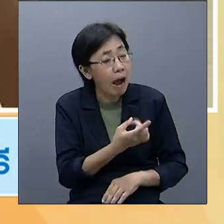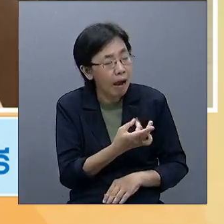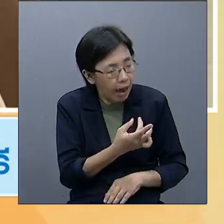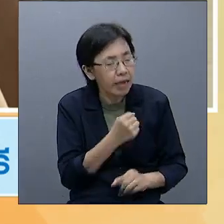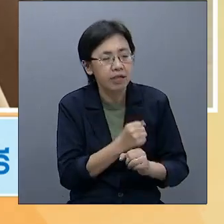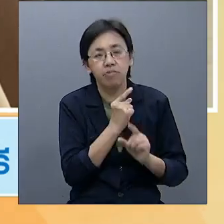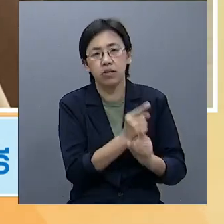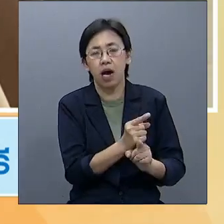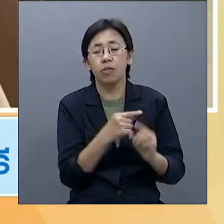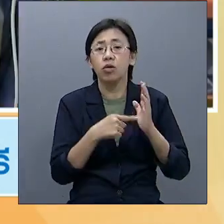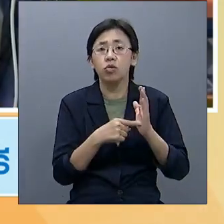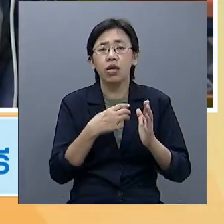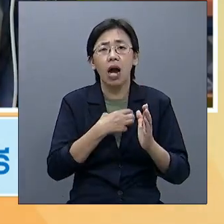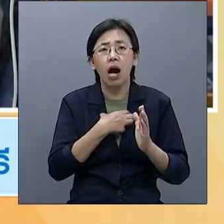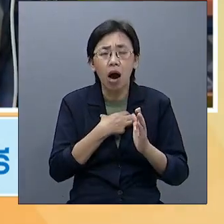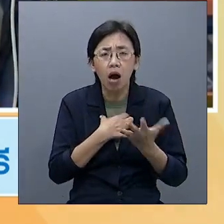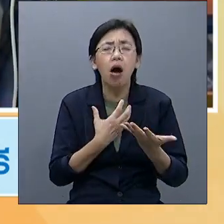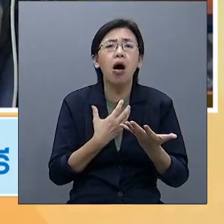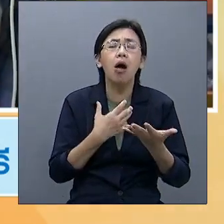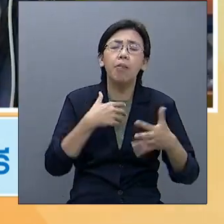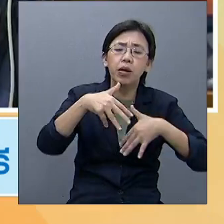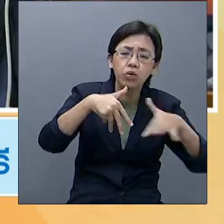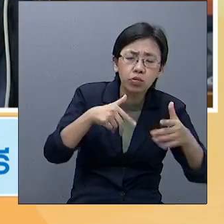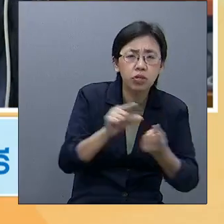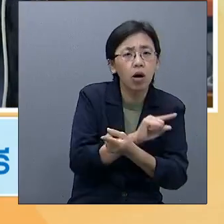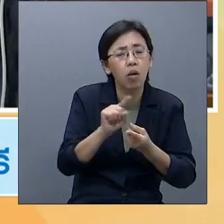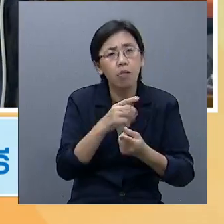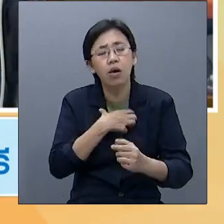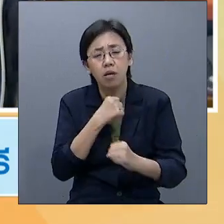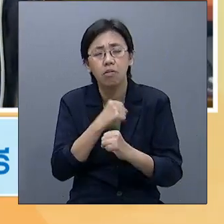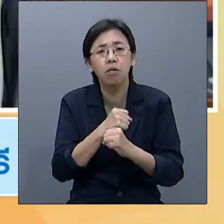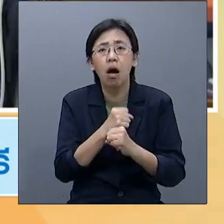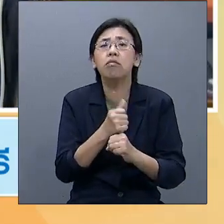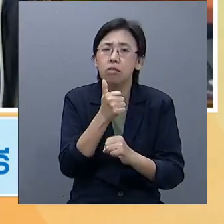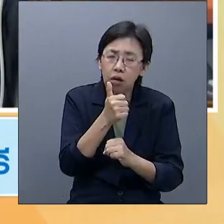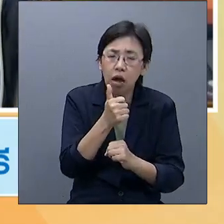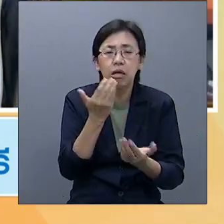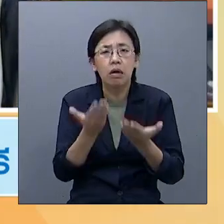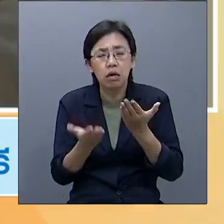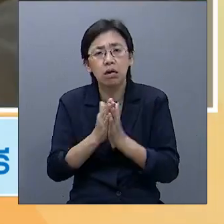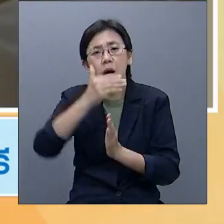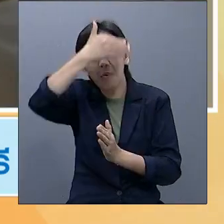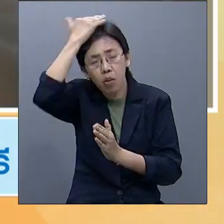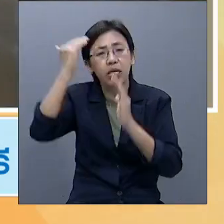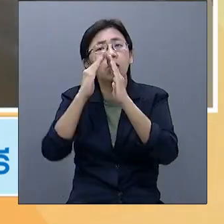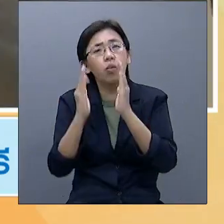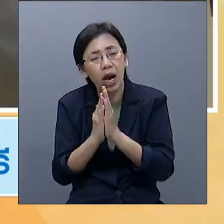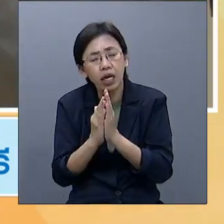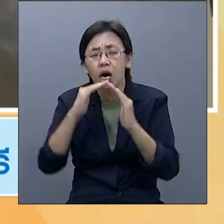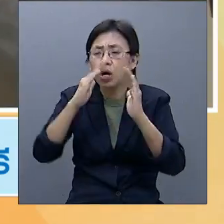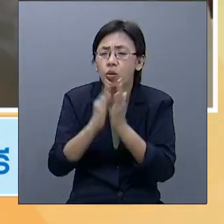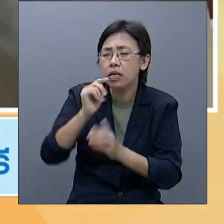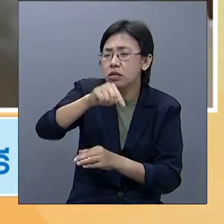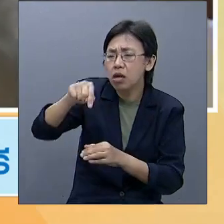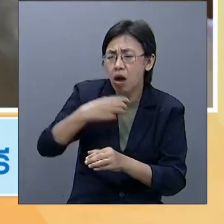ดไม่ว่าจะเป็นเข้าสู่สังคมตามปกติเลยก็คือกลับไปทำงานนะคะหรือจะบวชที่วัดเสาธงหินหรือวัดไหนๆเดี๋ยวทางพม.